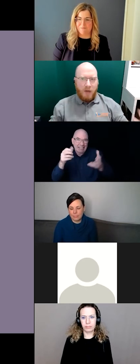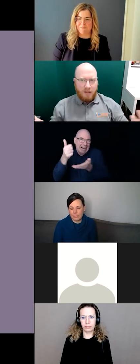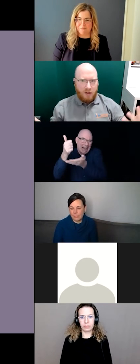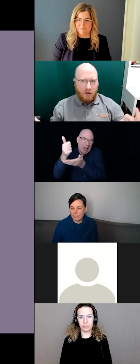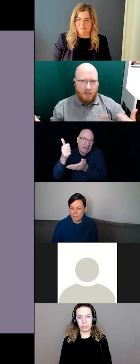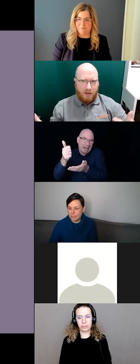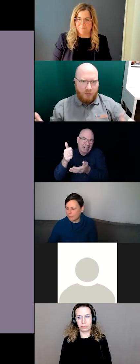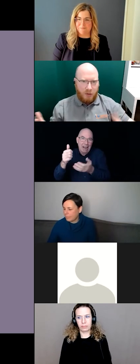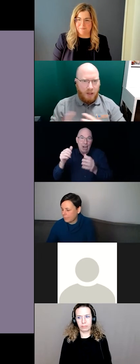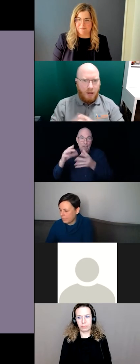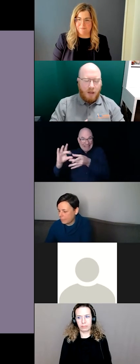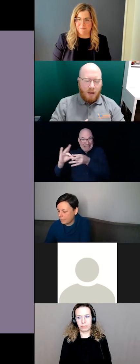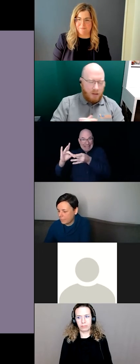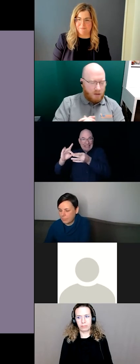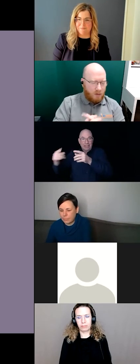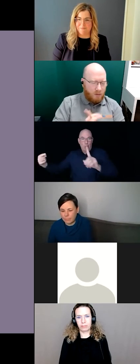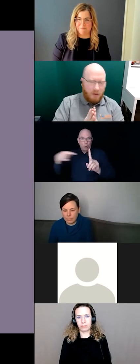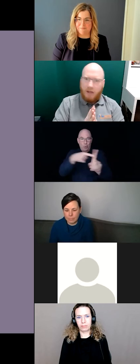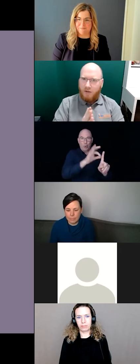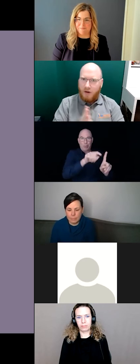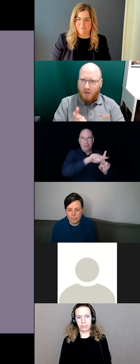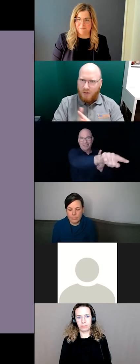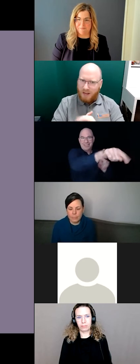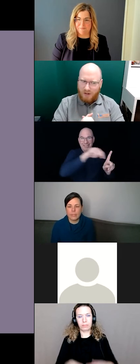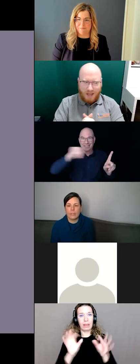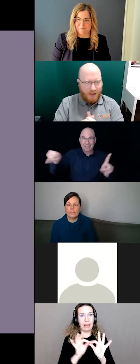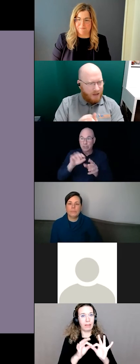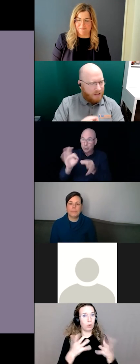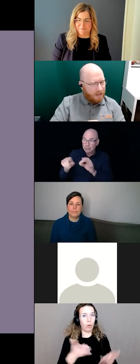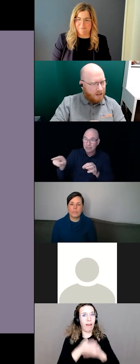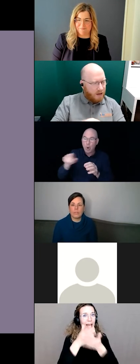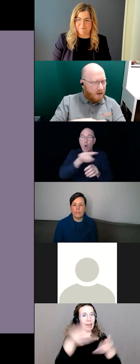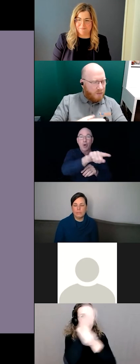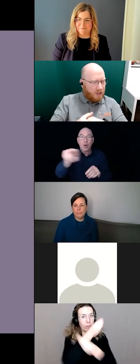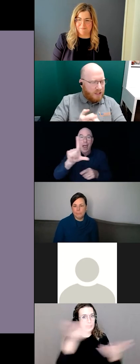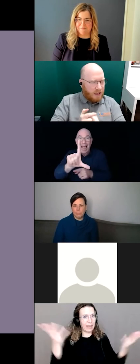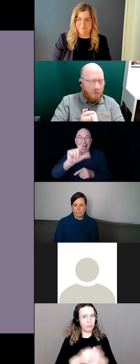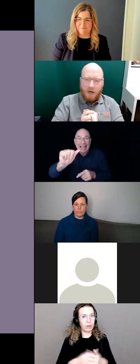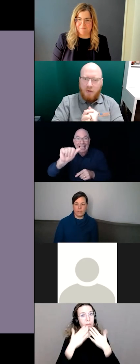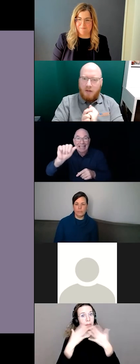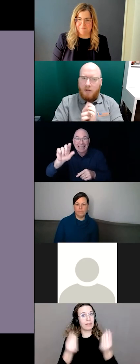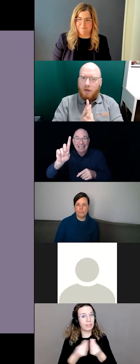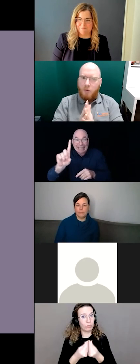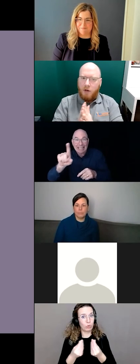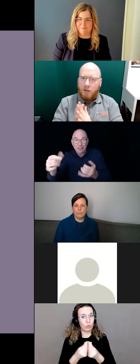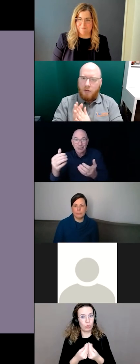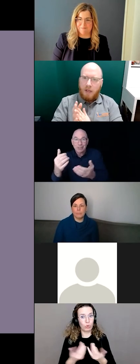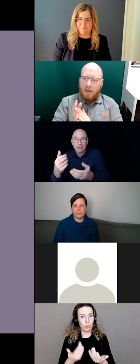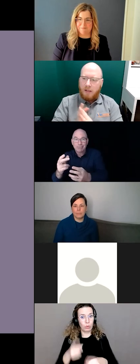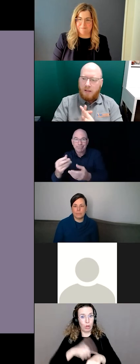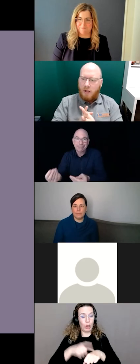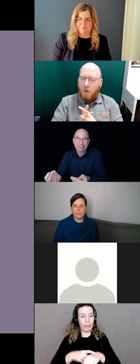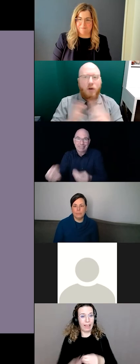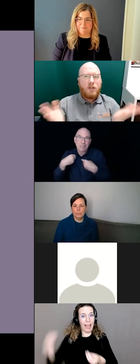everybody. à passer le message à tout le monde. Donc, merci pour le temps extra que vous nous avez donné. Et où